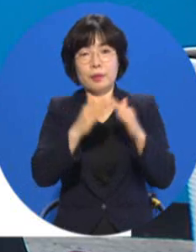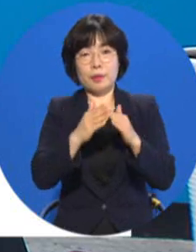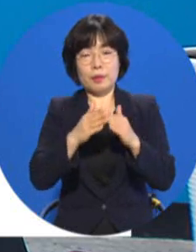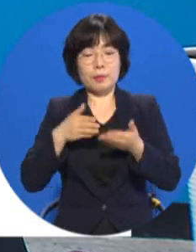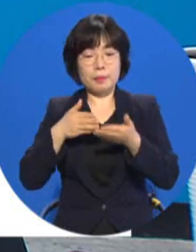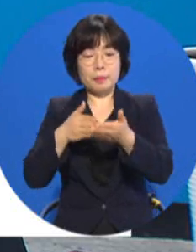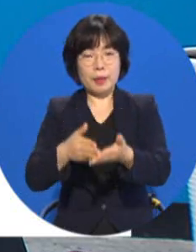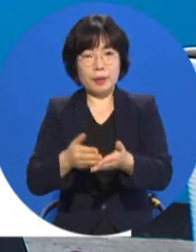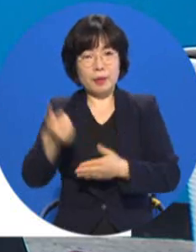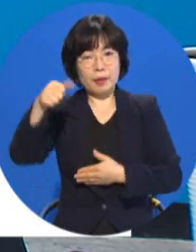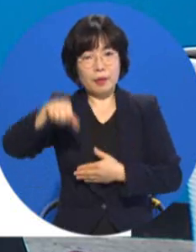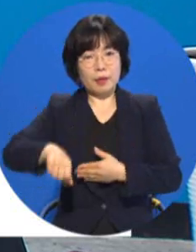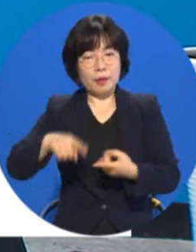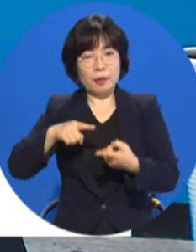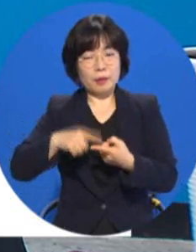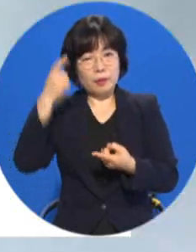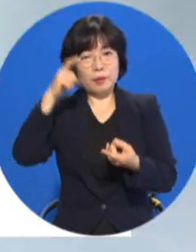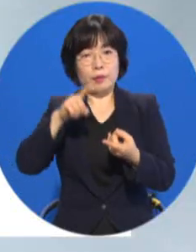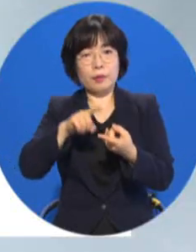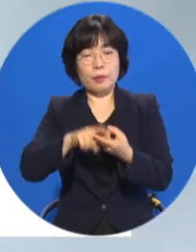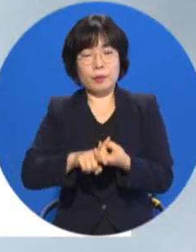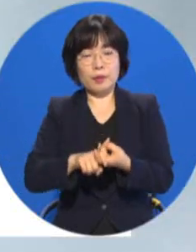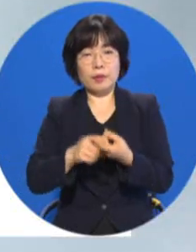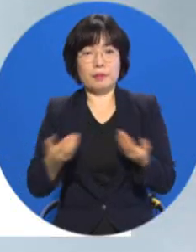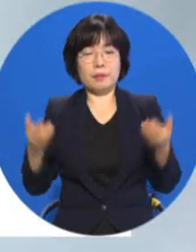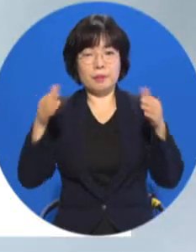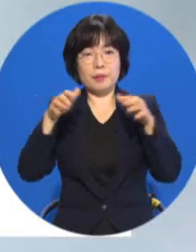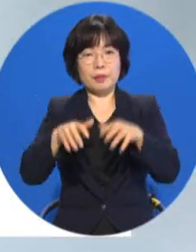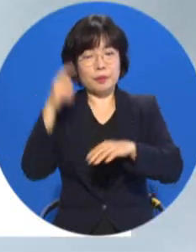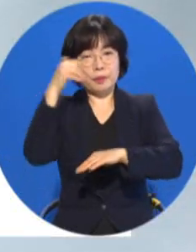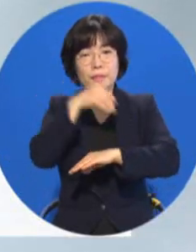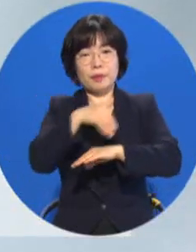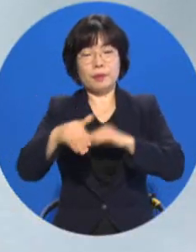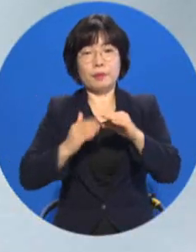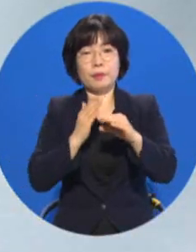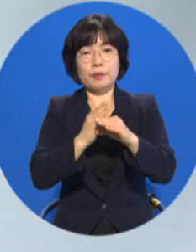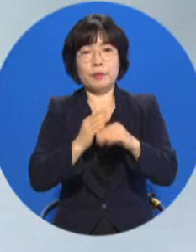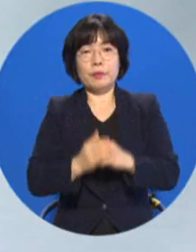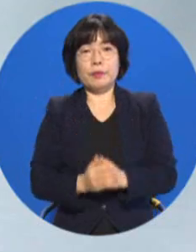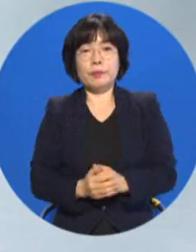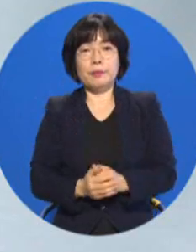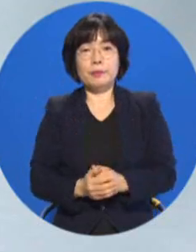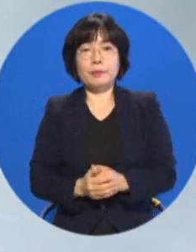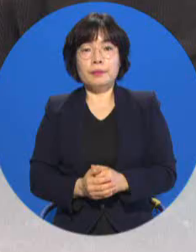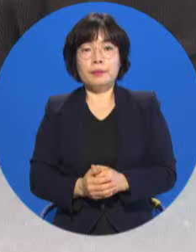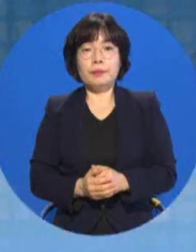법원에 경선 참여 대상 제외 결정 효력 정지 가처분 신청을 하고 나섰습니다.